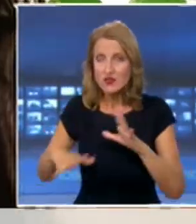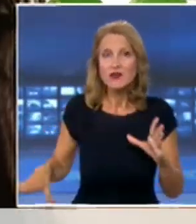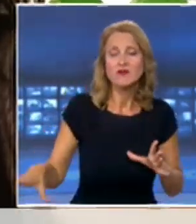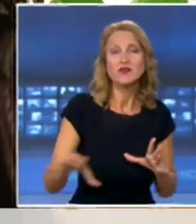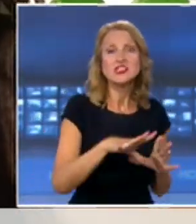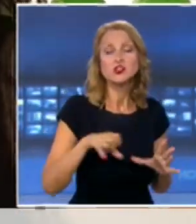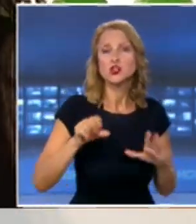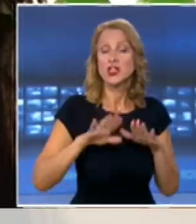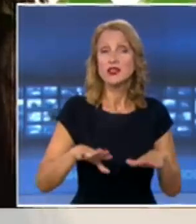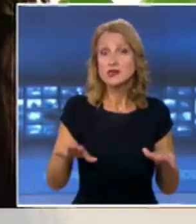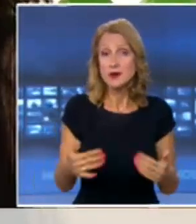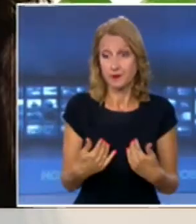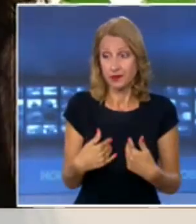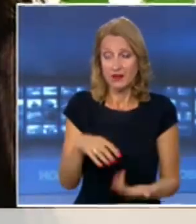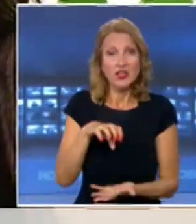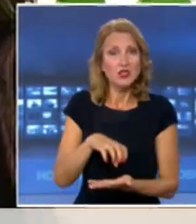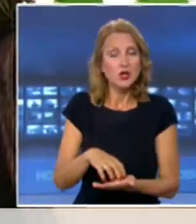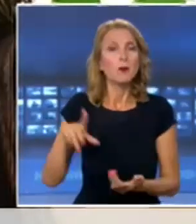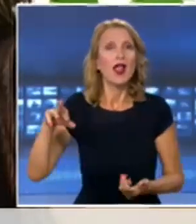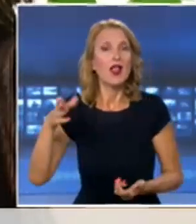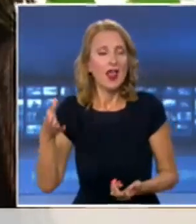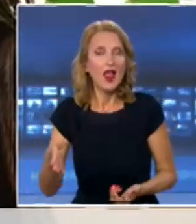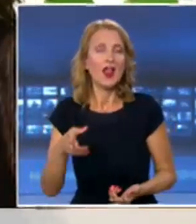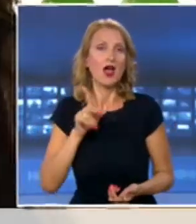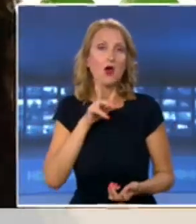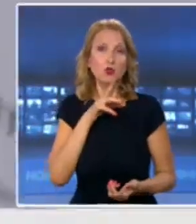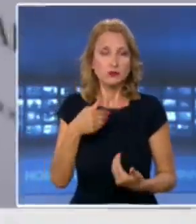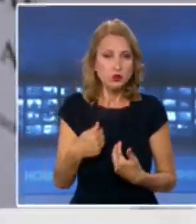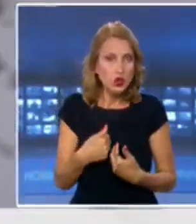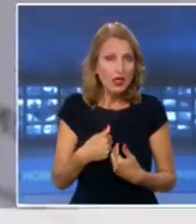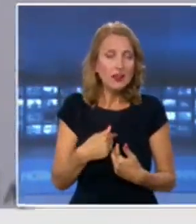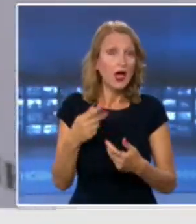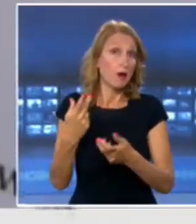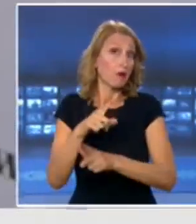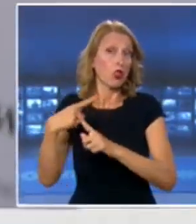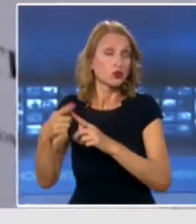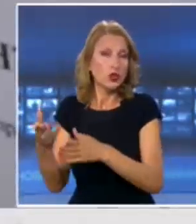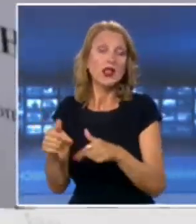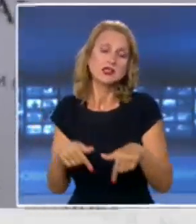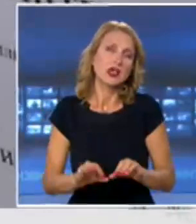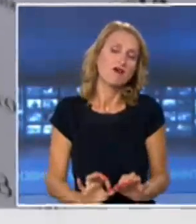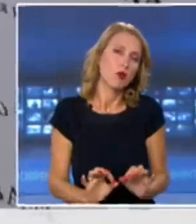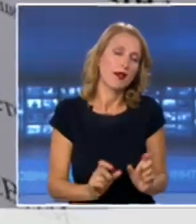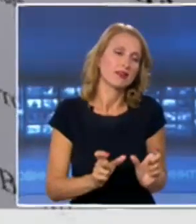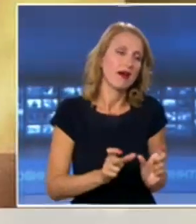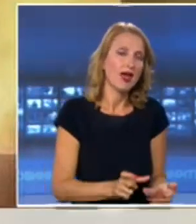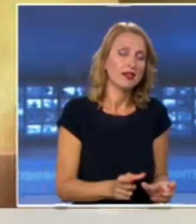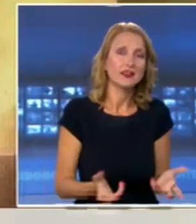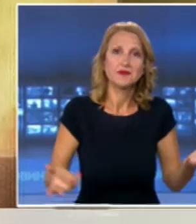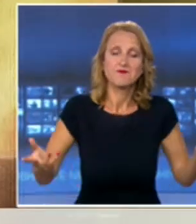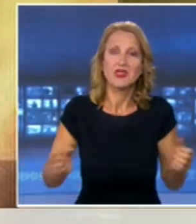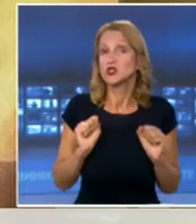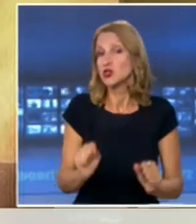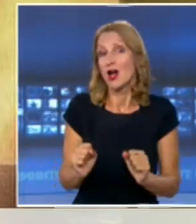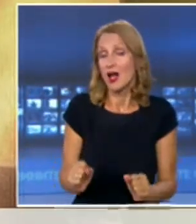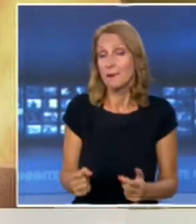е леличката и госпожата са с положителни проби. За сега сме под карантина и чакаме. Нищо друго. И за мен е редно,